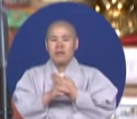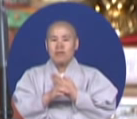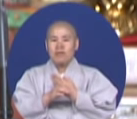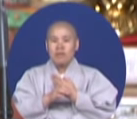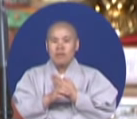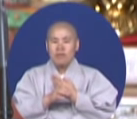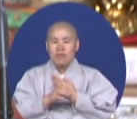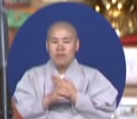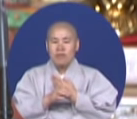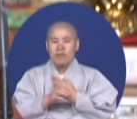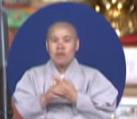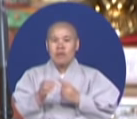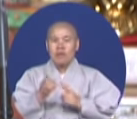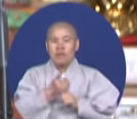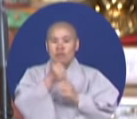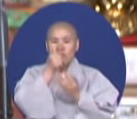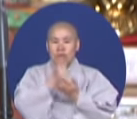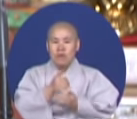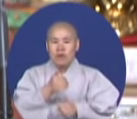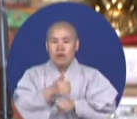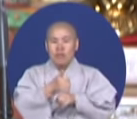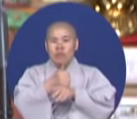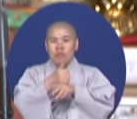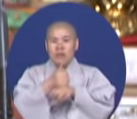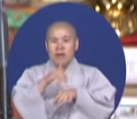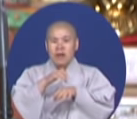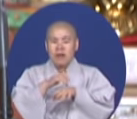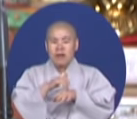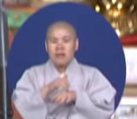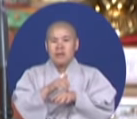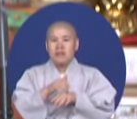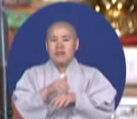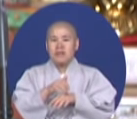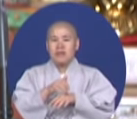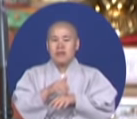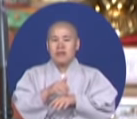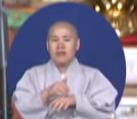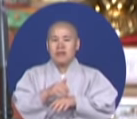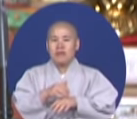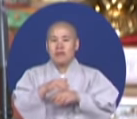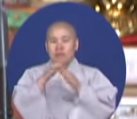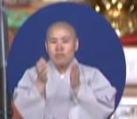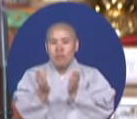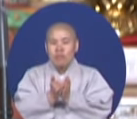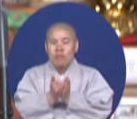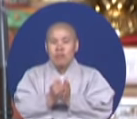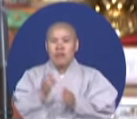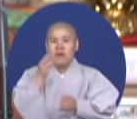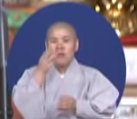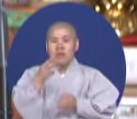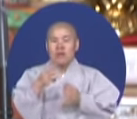불부, 보살부, 신장부, 이 삼부가